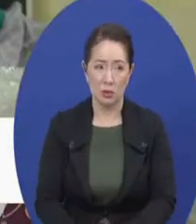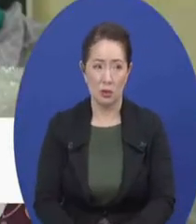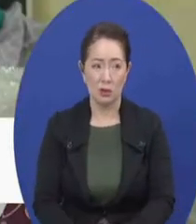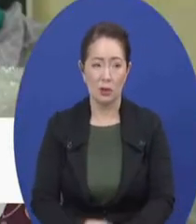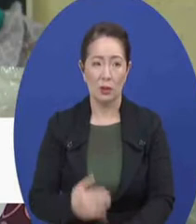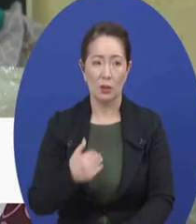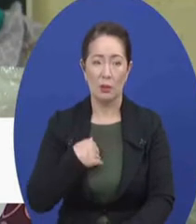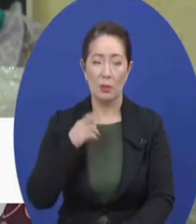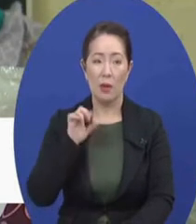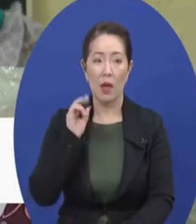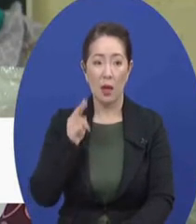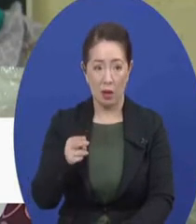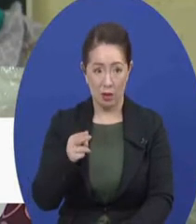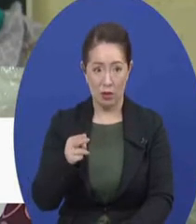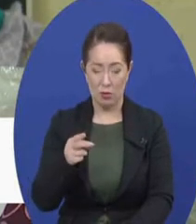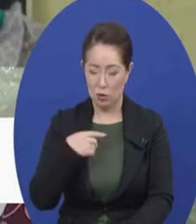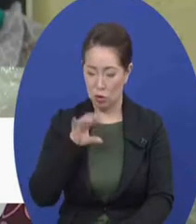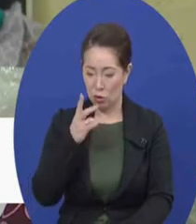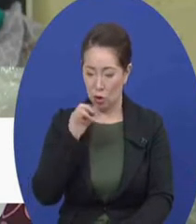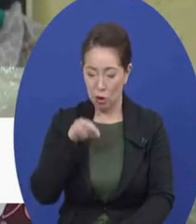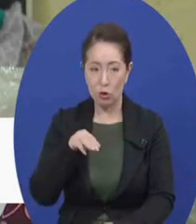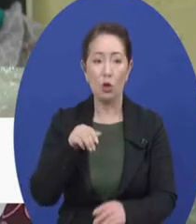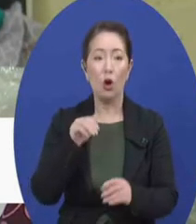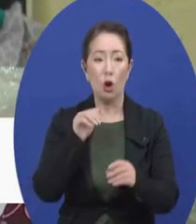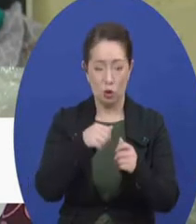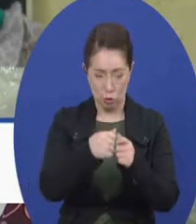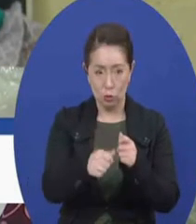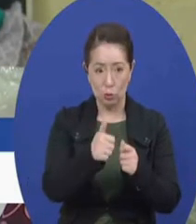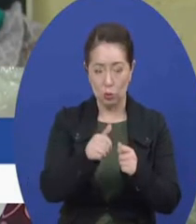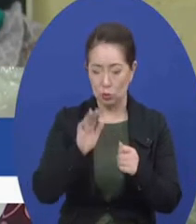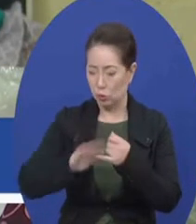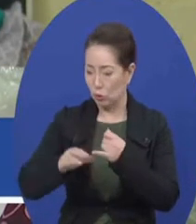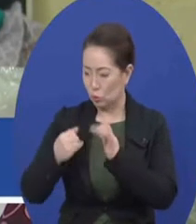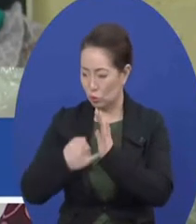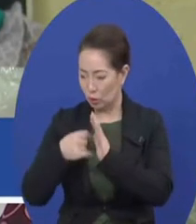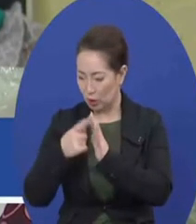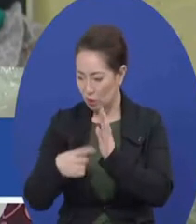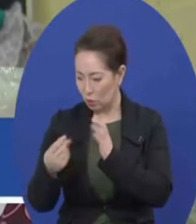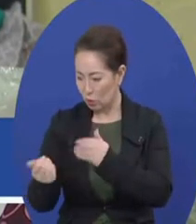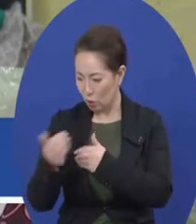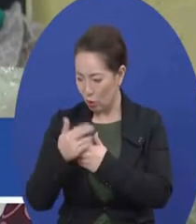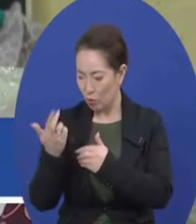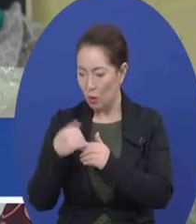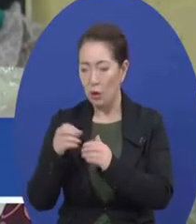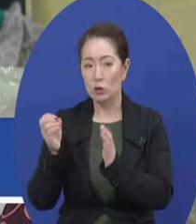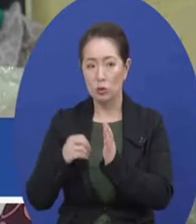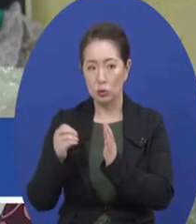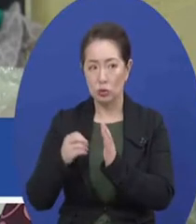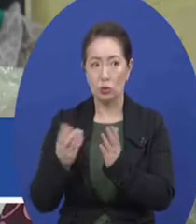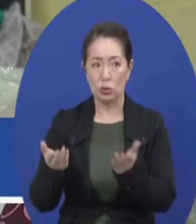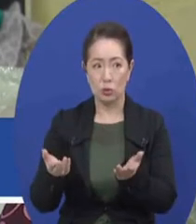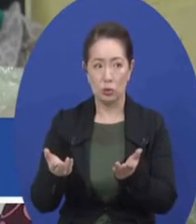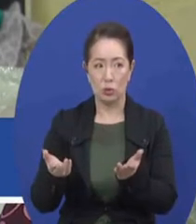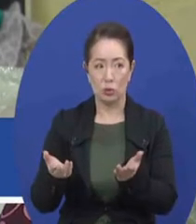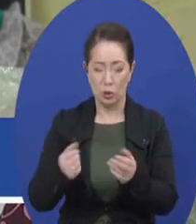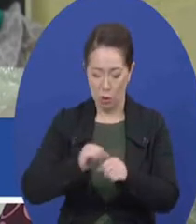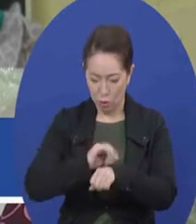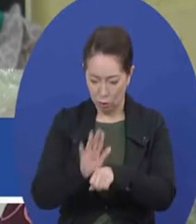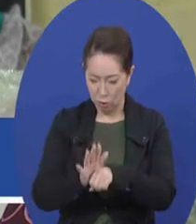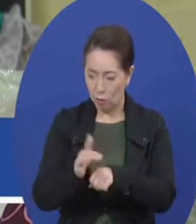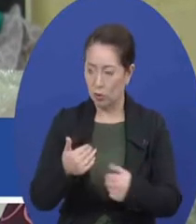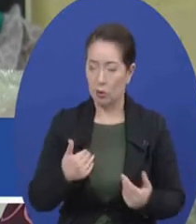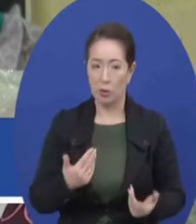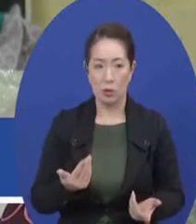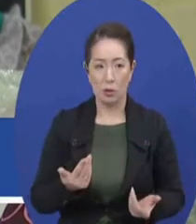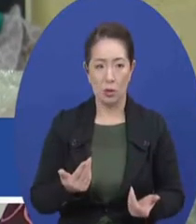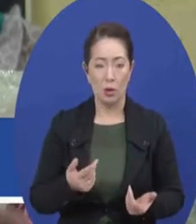А банкнд болохоор та мэдээж нүд төлөгч байсан ч та сүүлийн 6 сарын орлого байх ёстой гэж байгаа байхгүй. Энэ чинь бол ковид үед